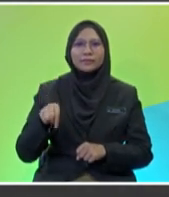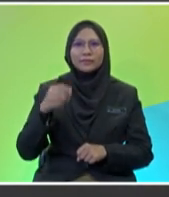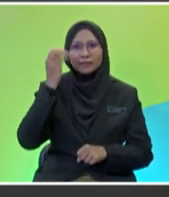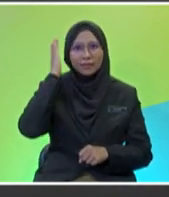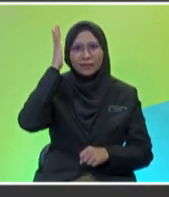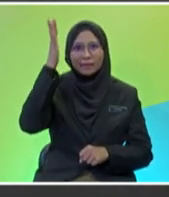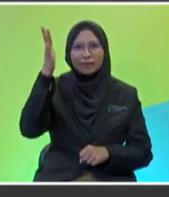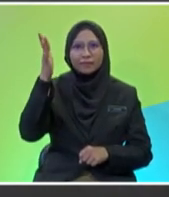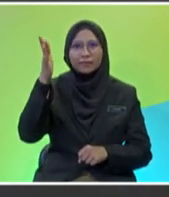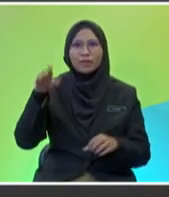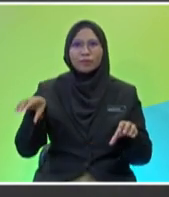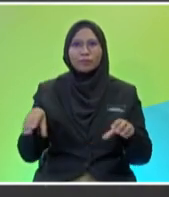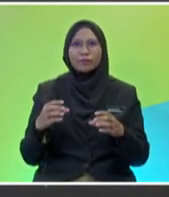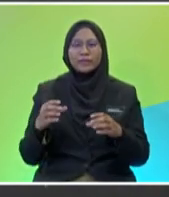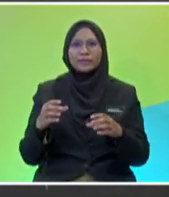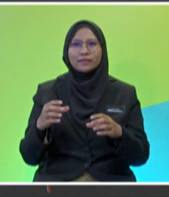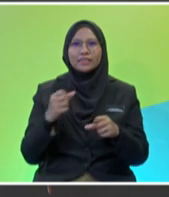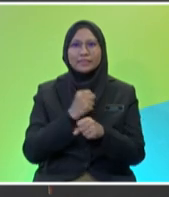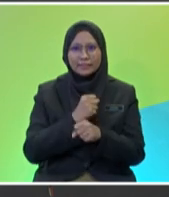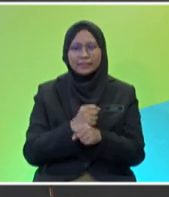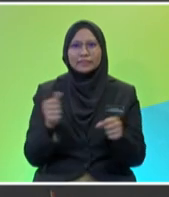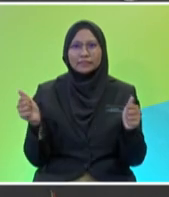merealisasikan aspirasi negatif